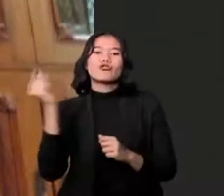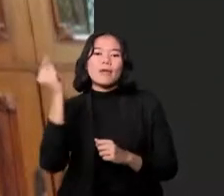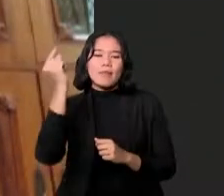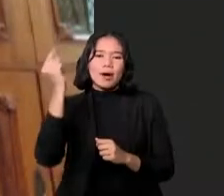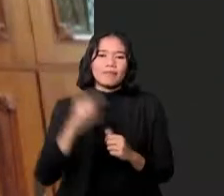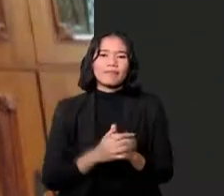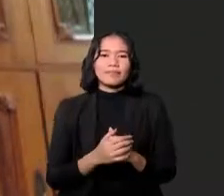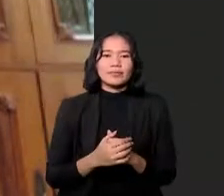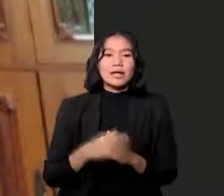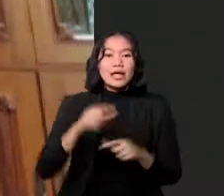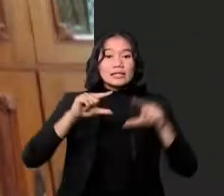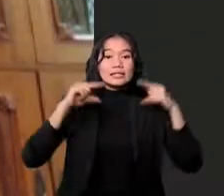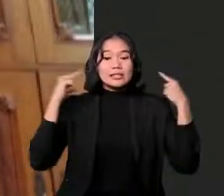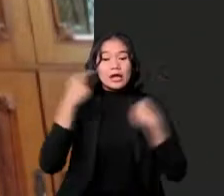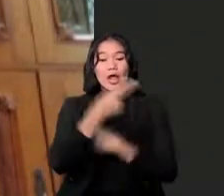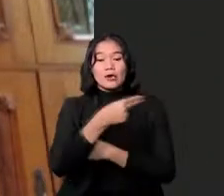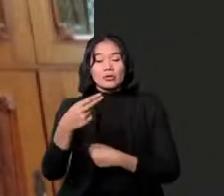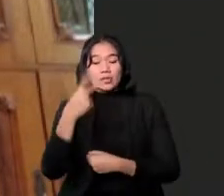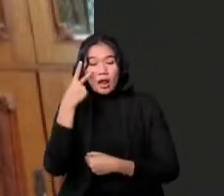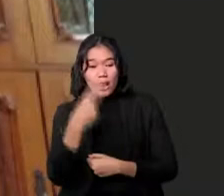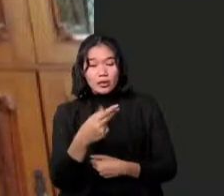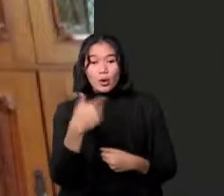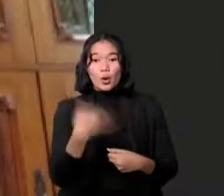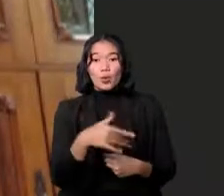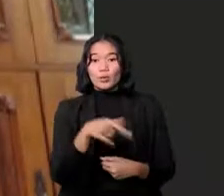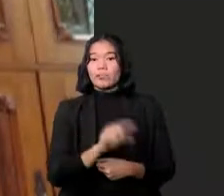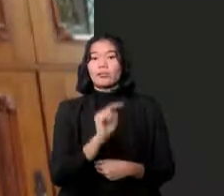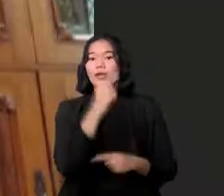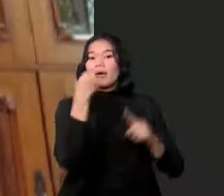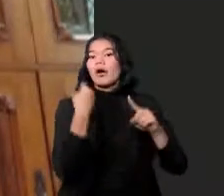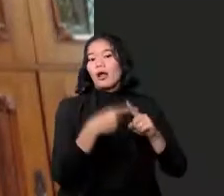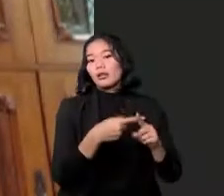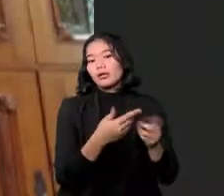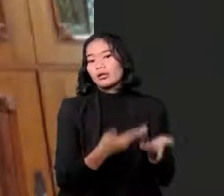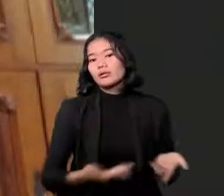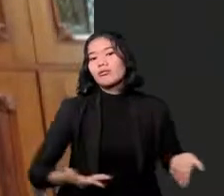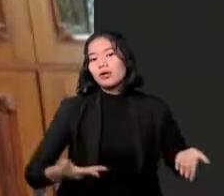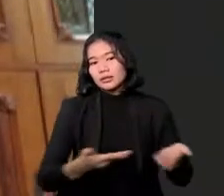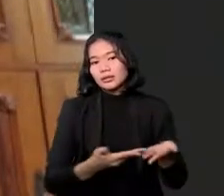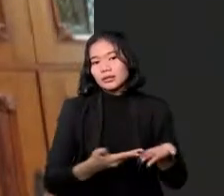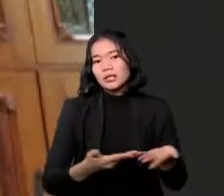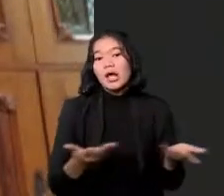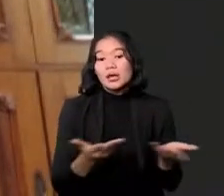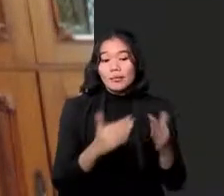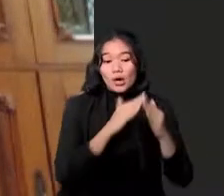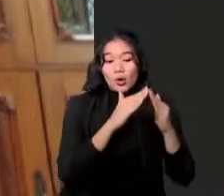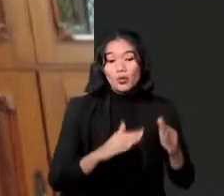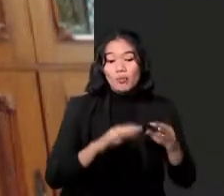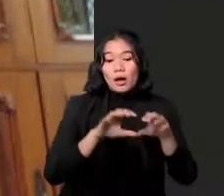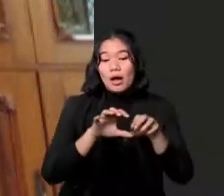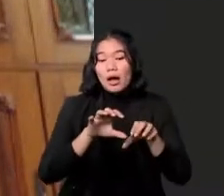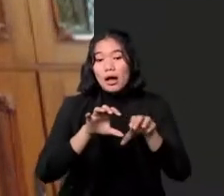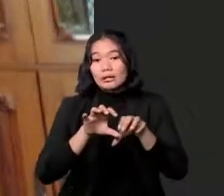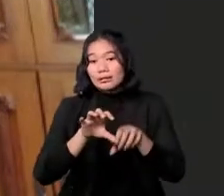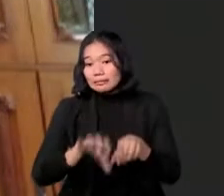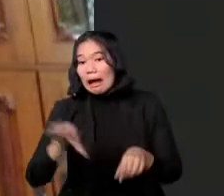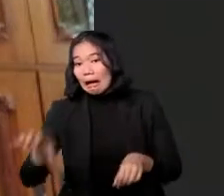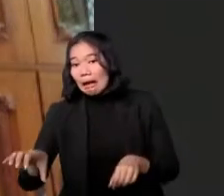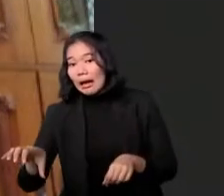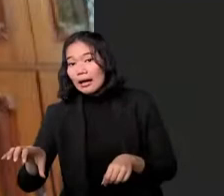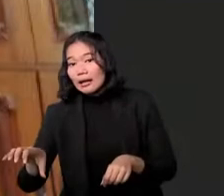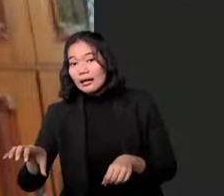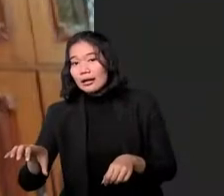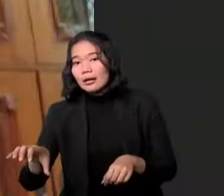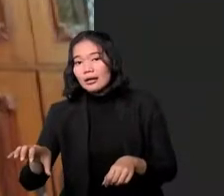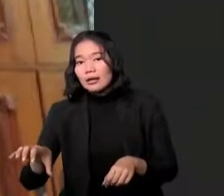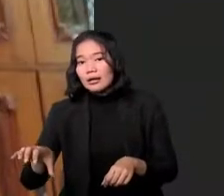Di dalam sejarah Republik kita, ini baru yang pertama kali terjadi di mana ranah publik dan ranah domestik di dalam